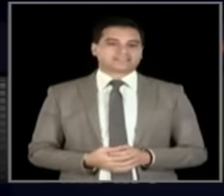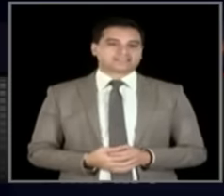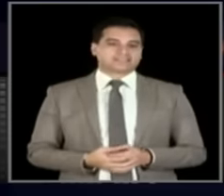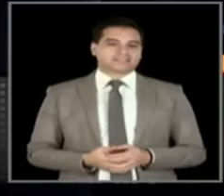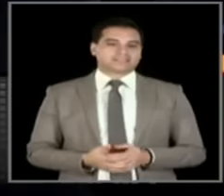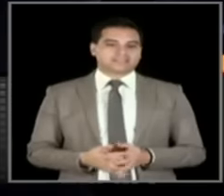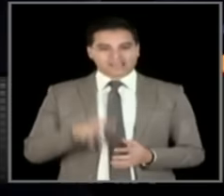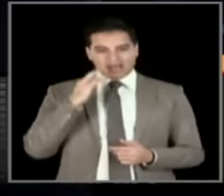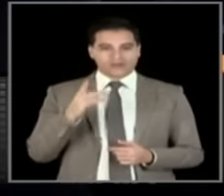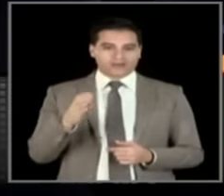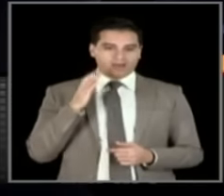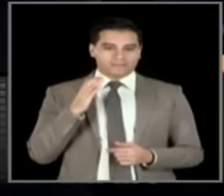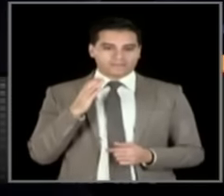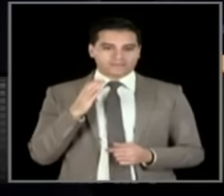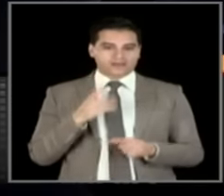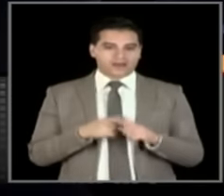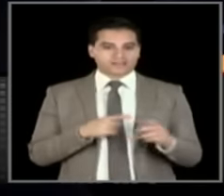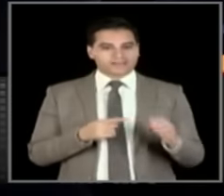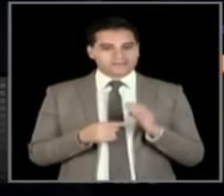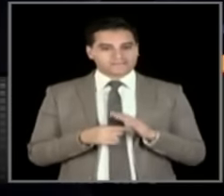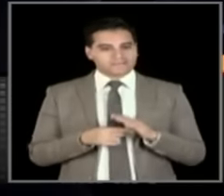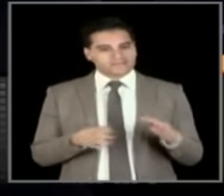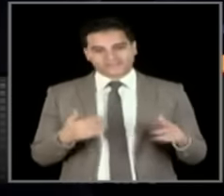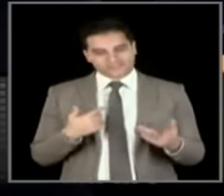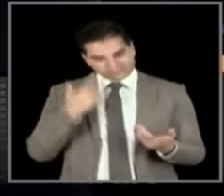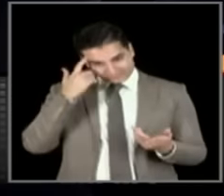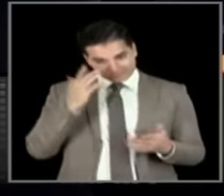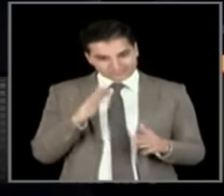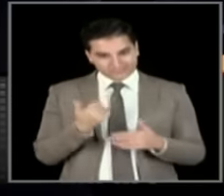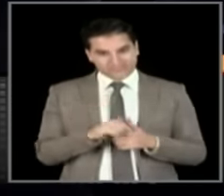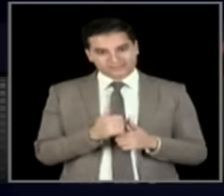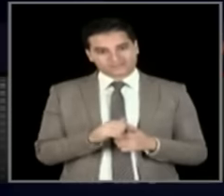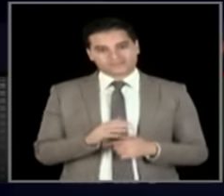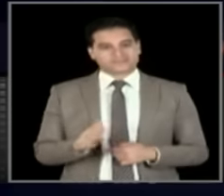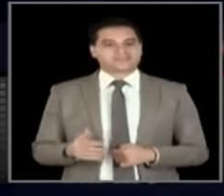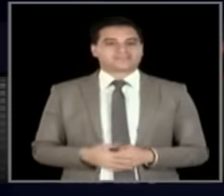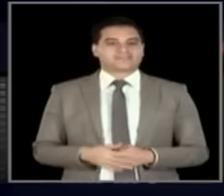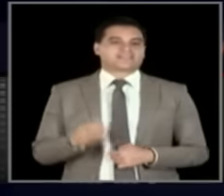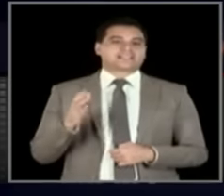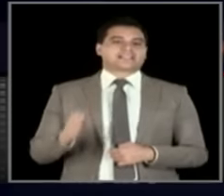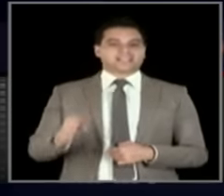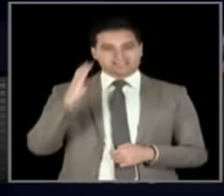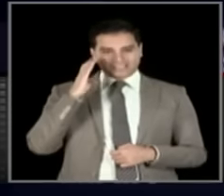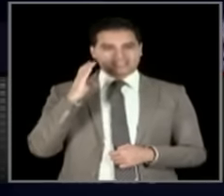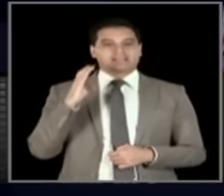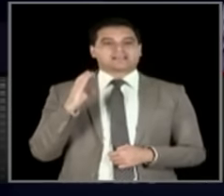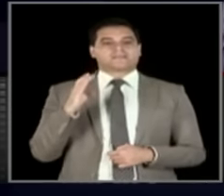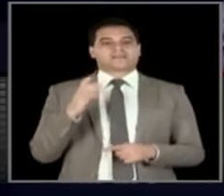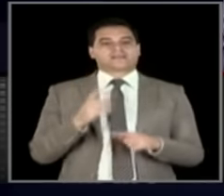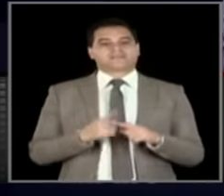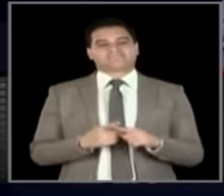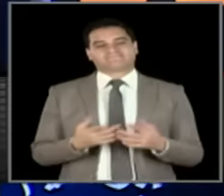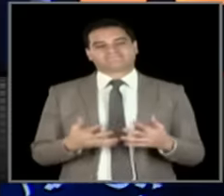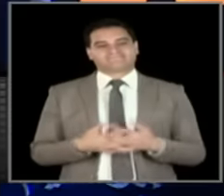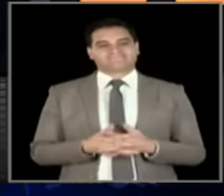لو اجابته غلط ما عندناش اجابه. ما عندكوش اجابه ثانيه؟ قلت الابطال كلها وكان الوحيد اللي فاضل في دماغنا هو عبد الله. عبد الله فرغلي